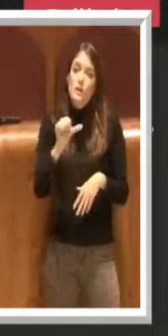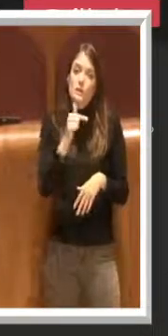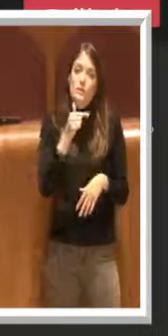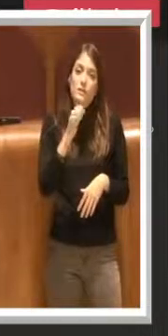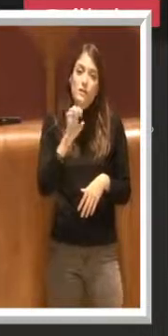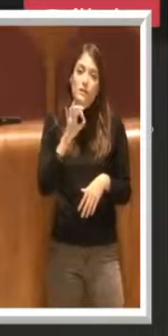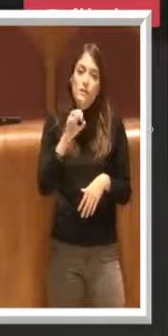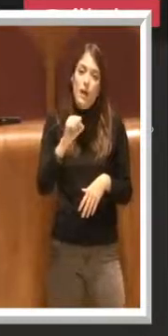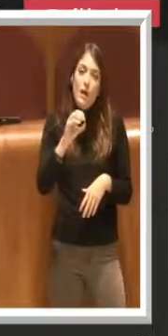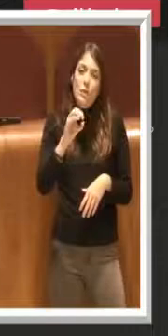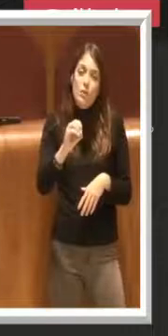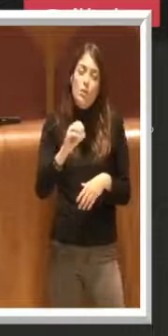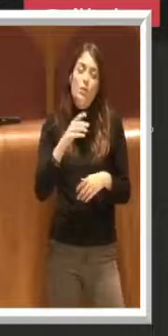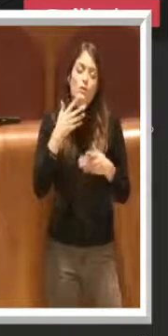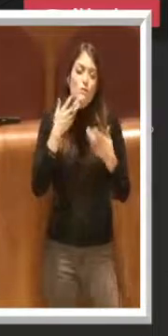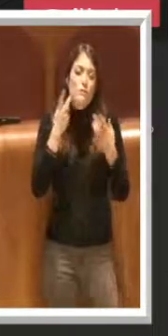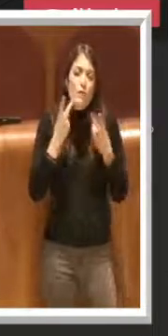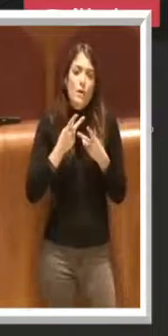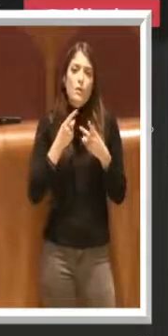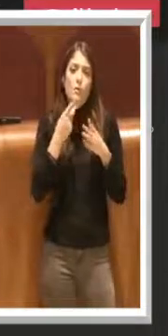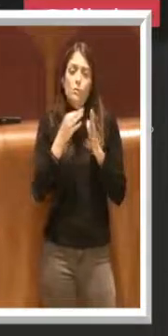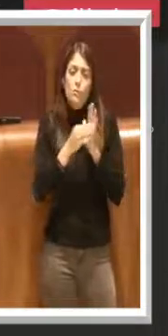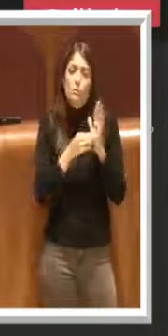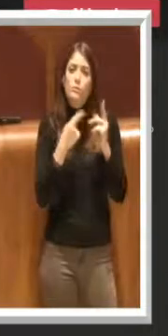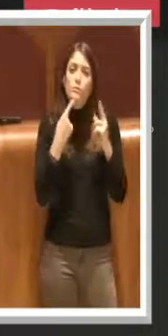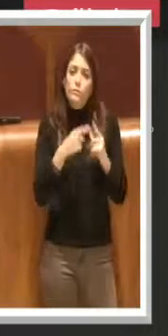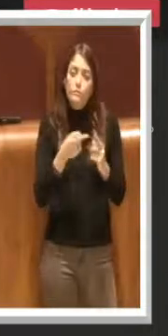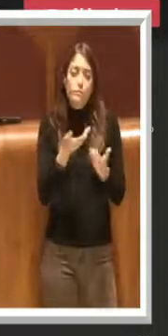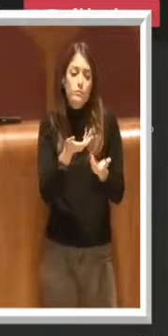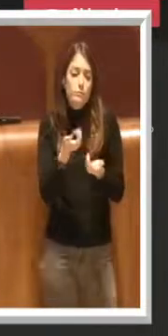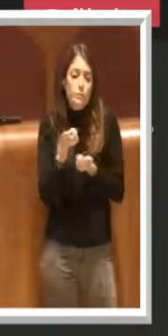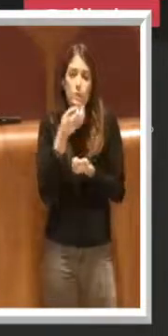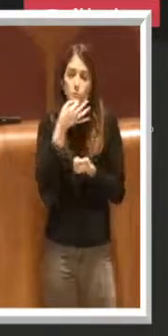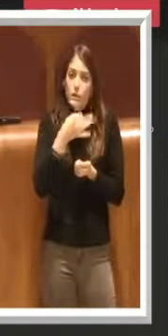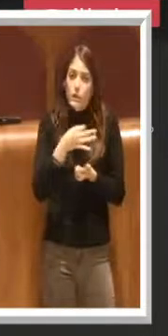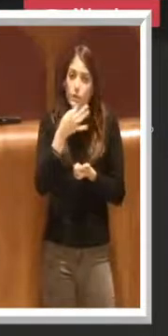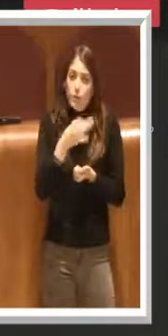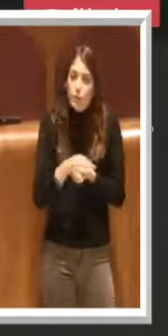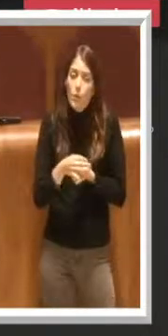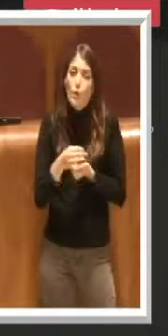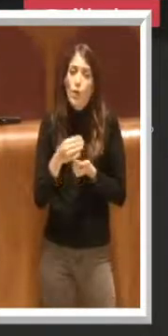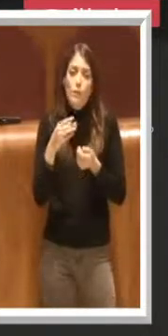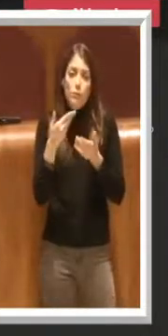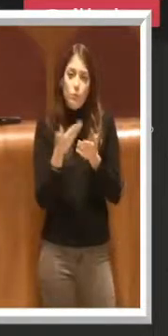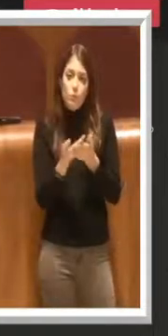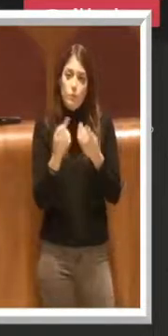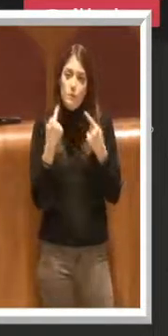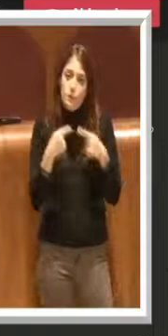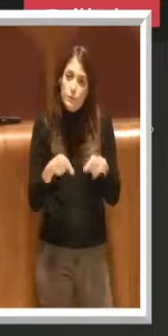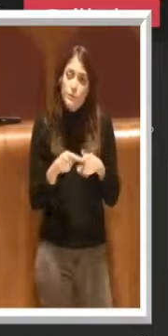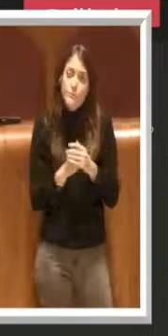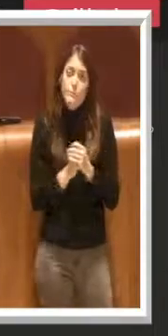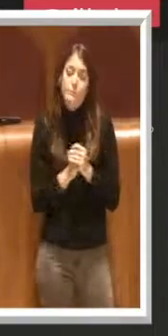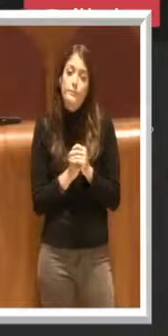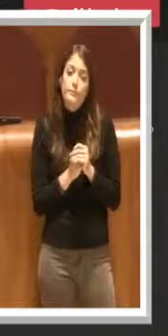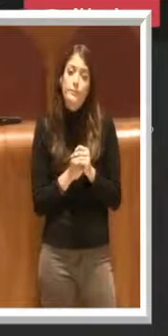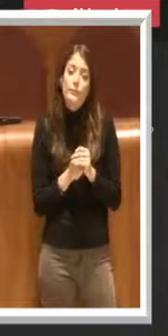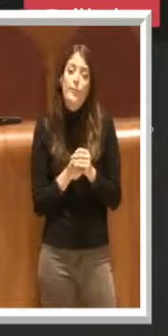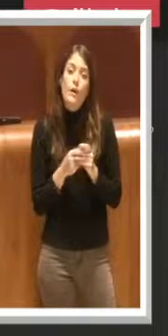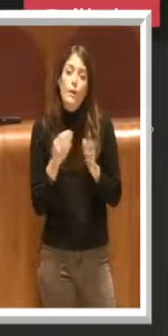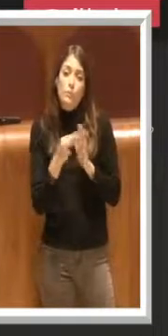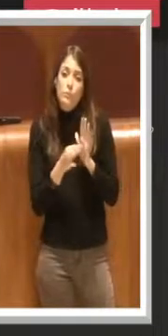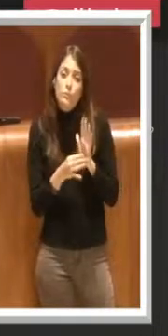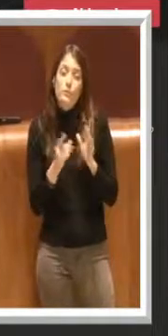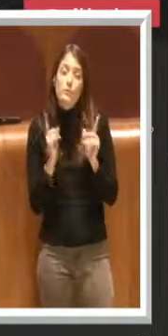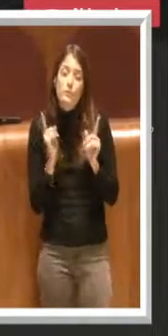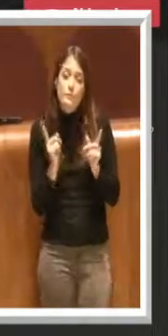Stefano, sono assolutamente accoglibili di questa proposta. E questi punti